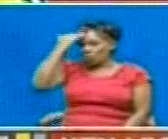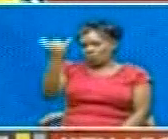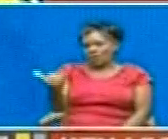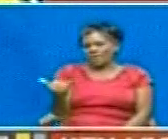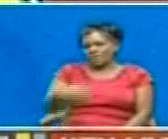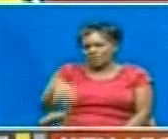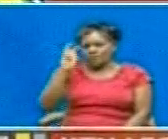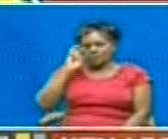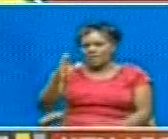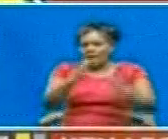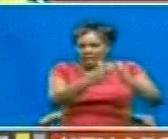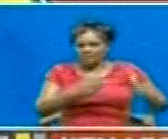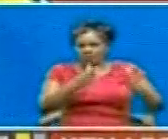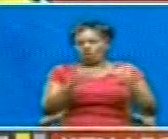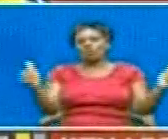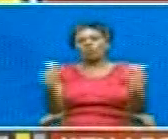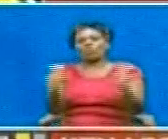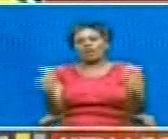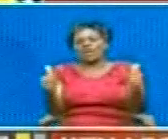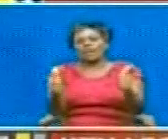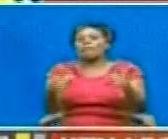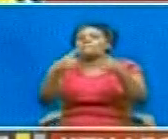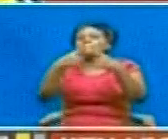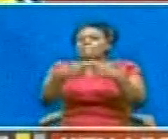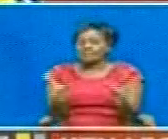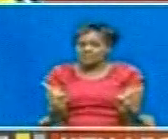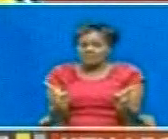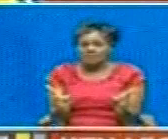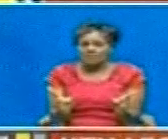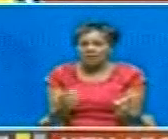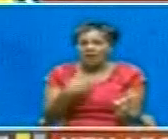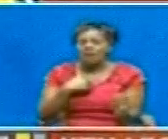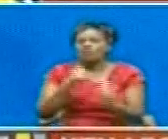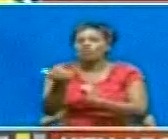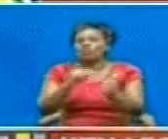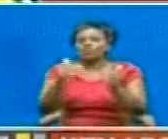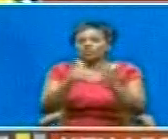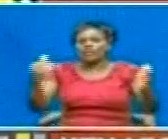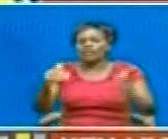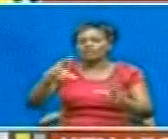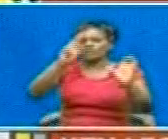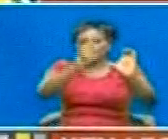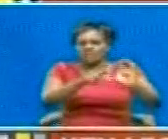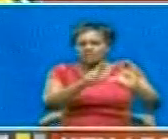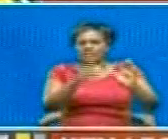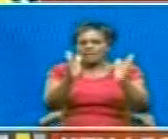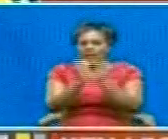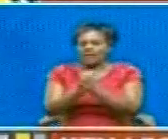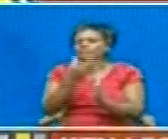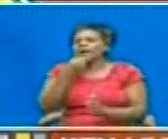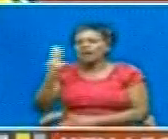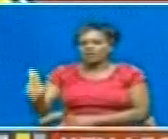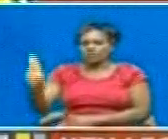sababu nikiangalia timu ya Arsenal wanacheza ndio vizuri, kwenye form nzuri, lakini bado wako na mechi dhidi ya Chelsea na Manchester United. Na tunajua